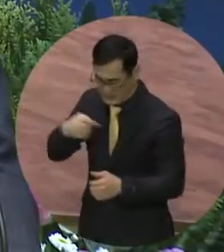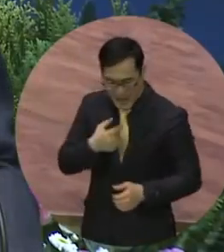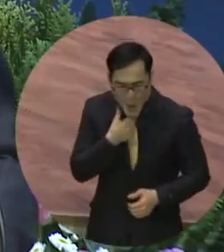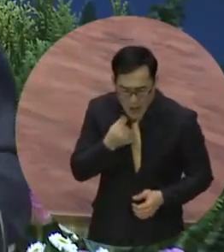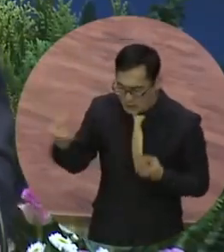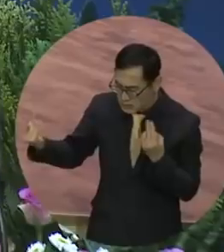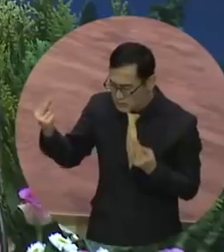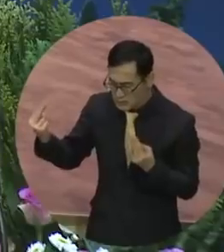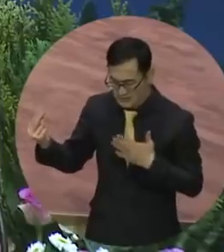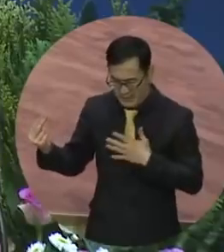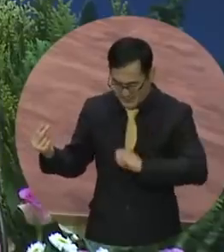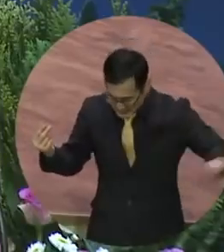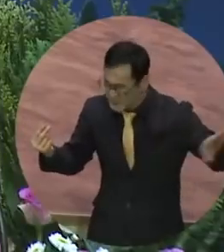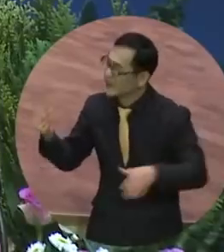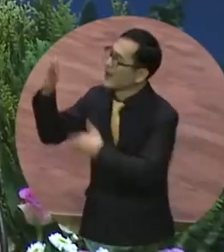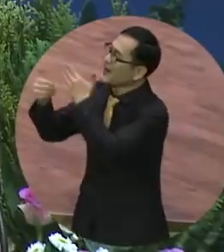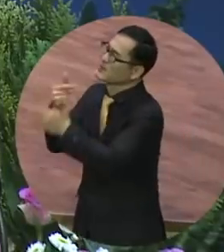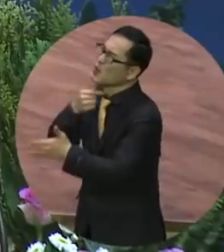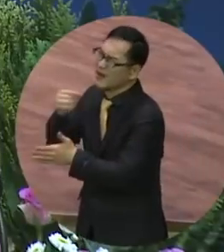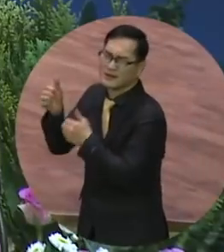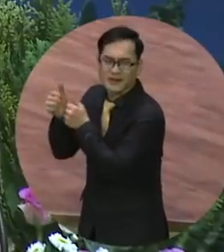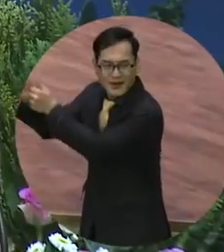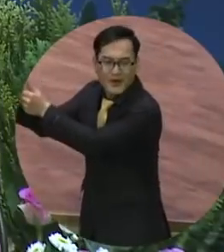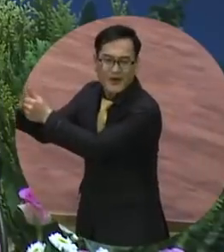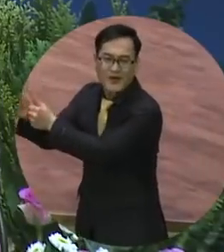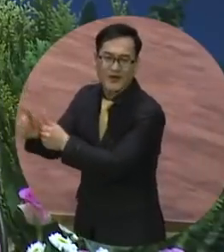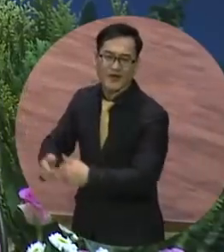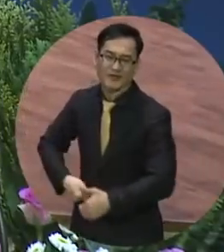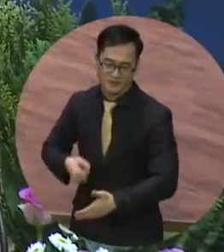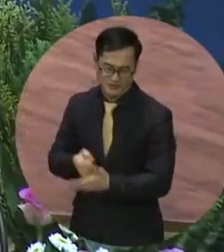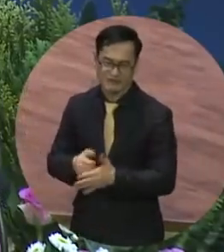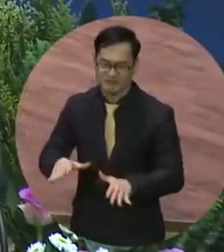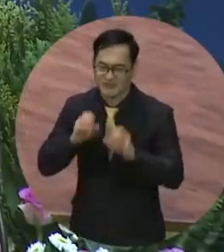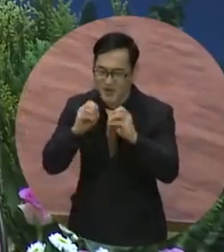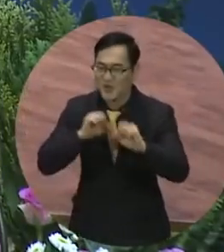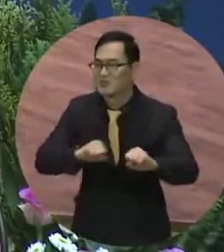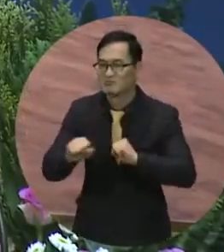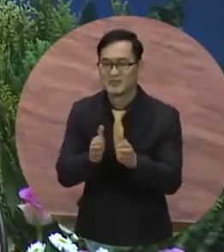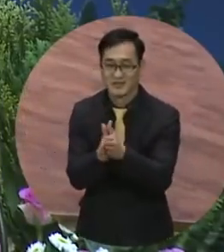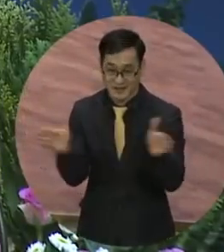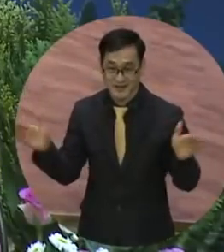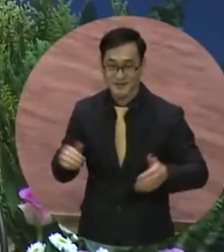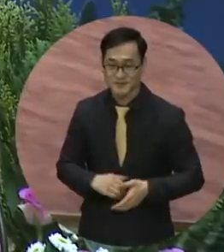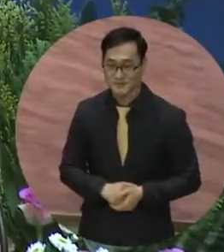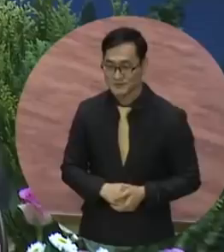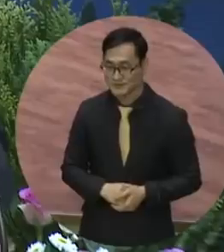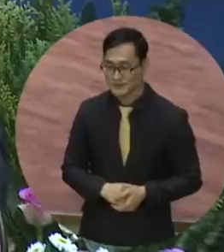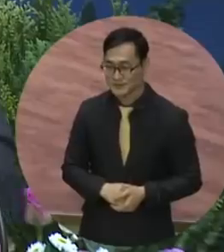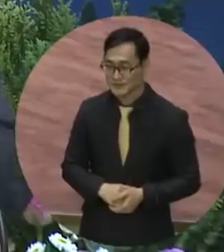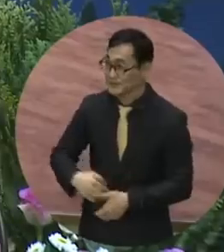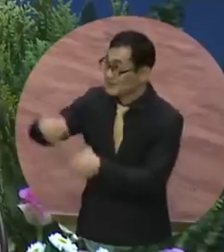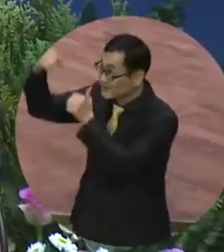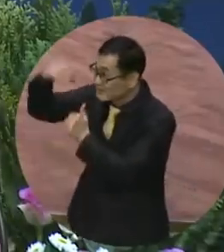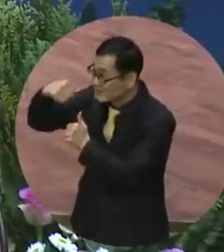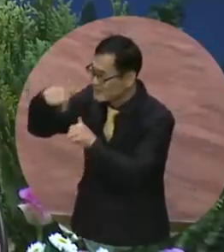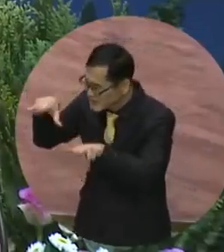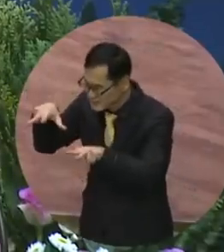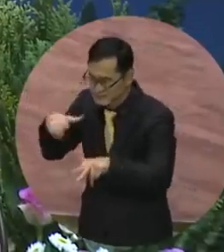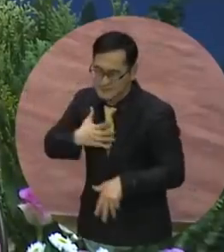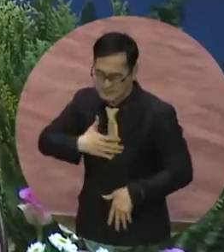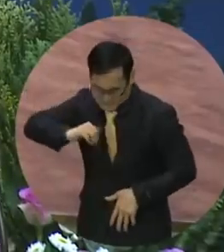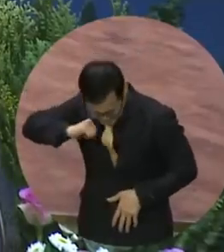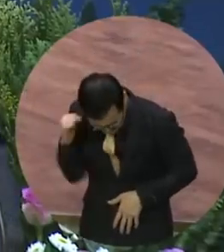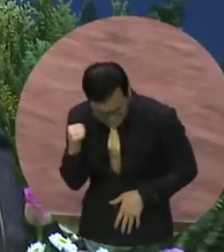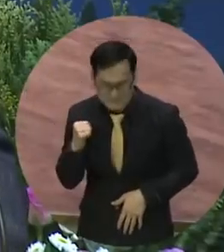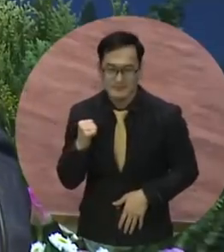이렇게 시작이 된 겁니다, 제가. 적시로 그것도, 바로 그 주일, 바로 그날부터, 바로 기도하다 나와서 바로,